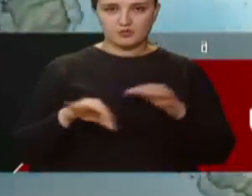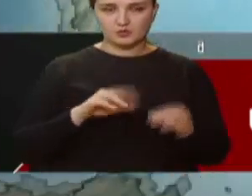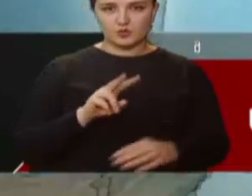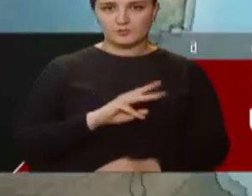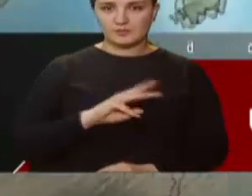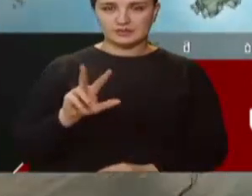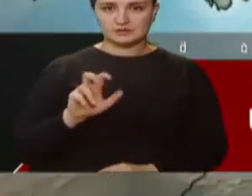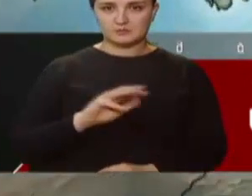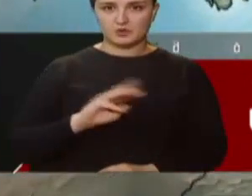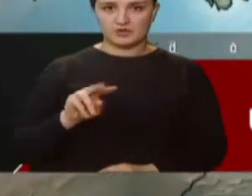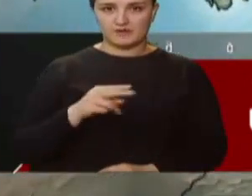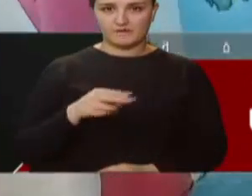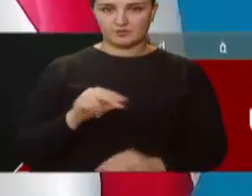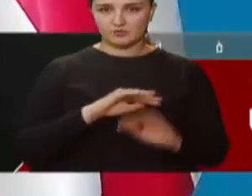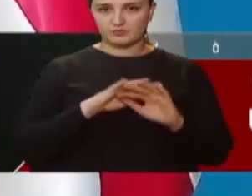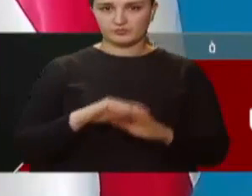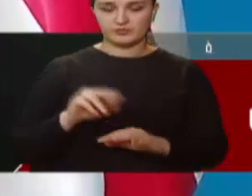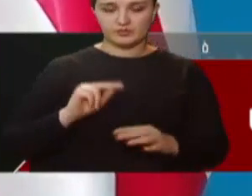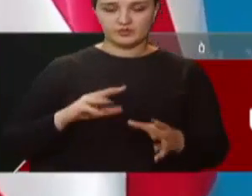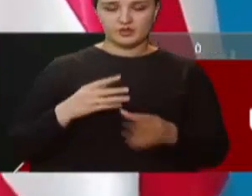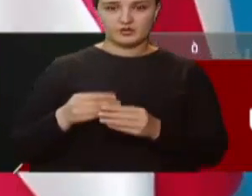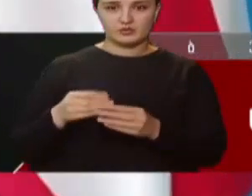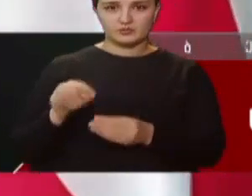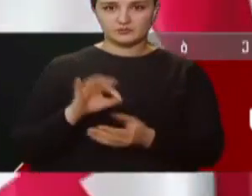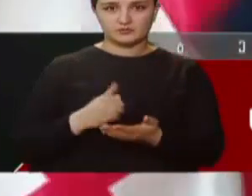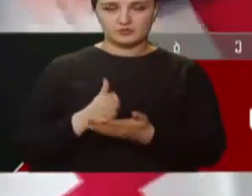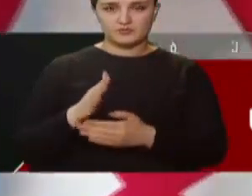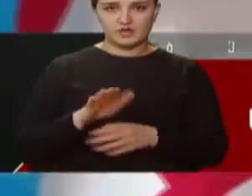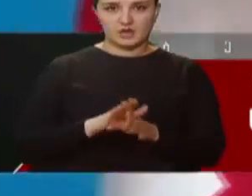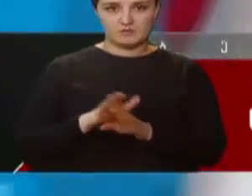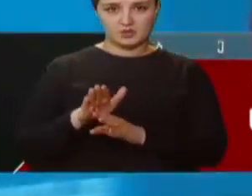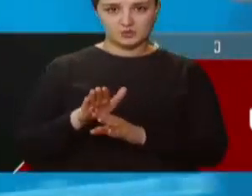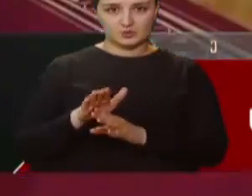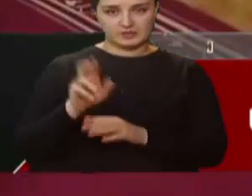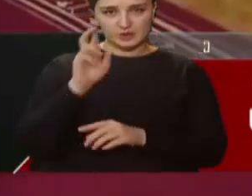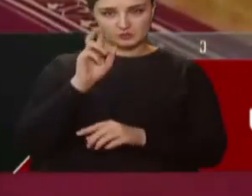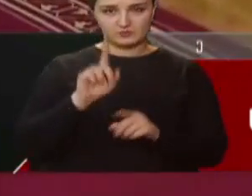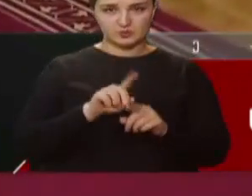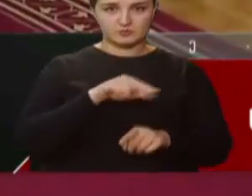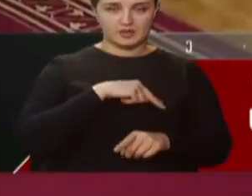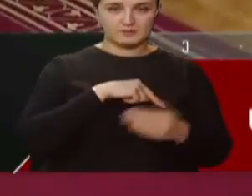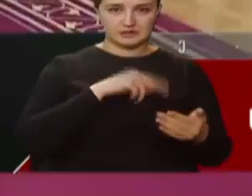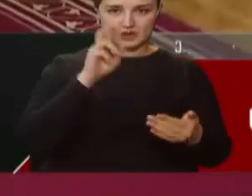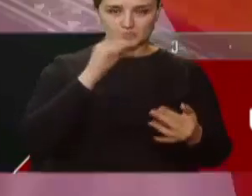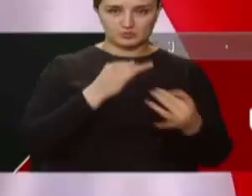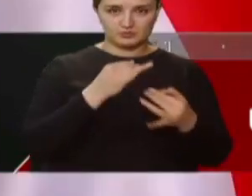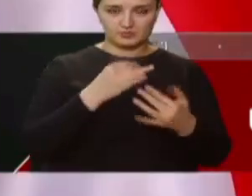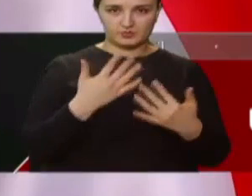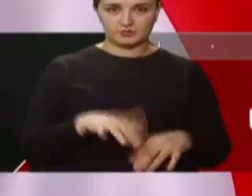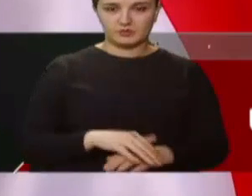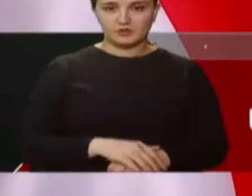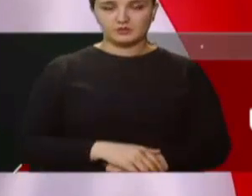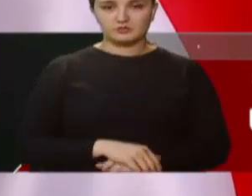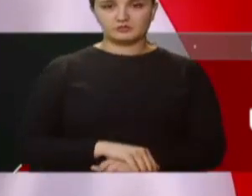ევროთი დააფინანსებს. თანამშრომლობის მიმართულებებსა და პერსპექტივებზე აღმასრულებელის გარდა საუბარი შედგა საკანონმდებლო ხელისუფლებასთანაც.